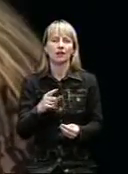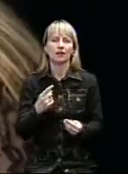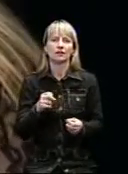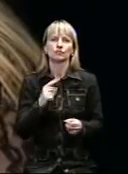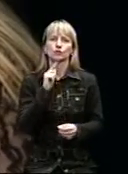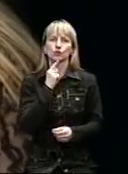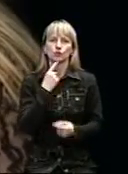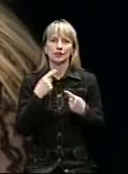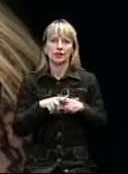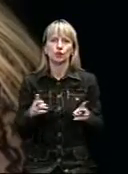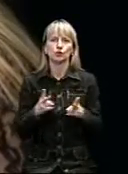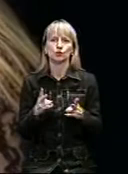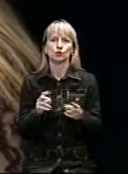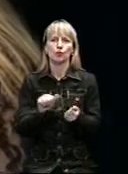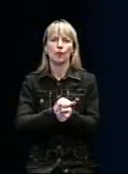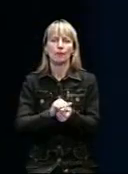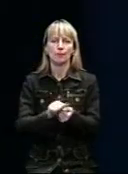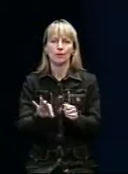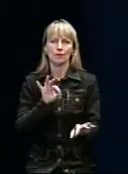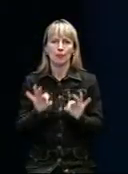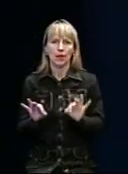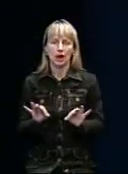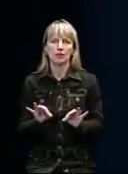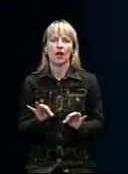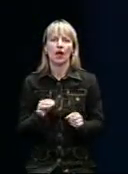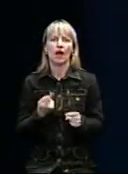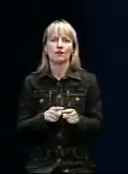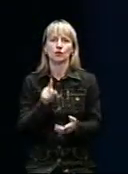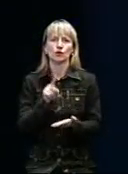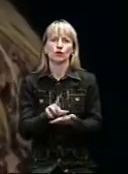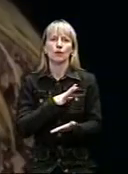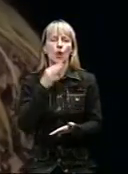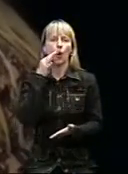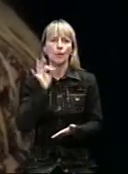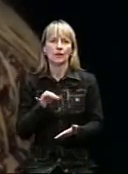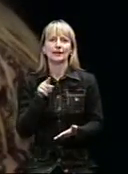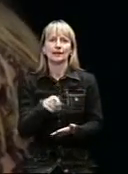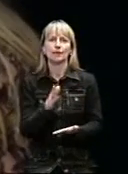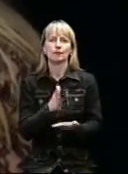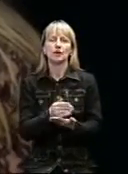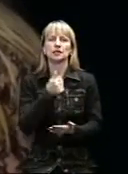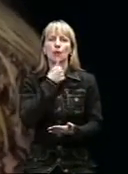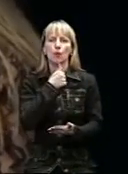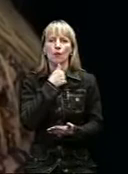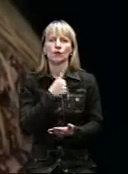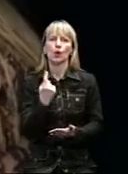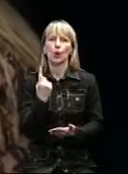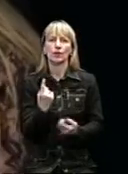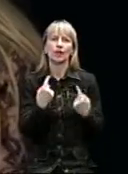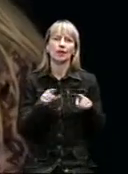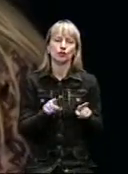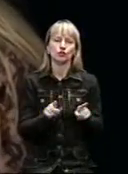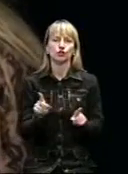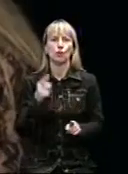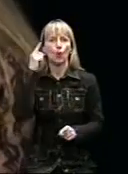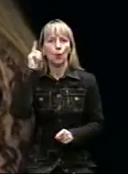техніка, треба і папір підбирати. Але усьому має бути досвід. Ти маєш спробувати одне, інше, щоб